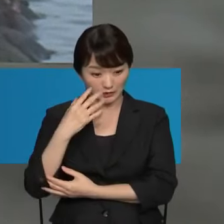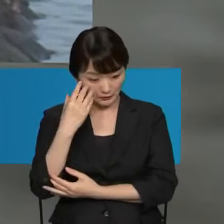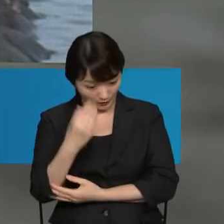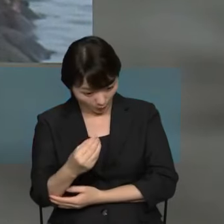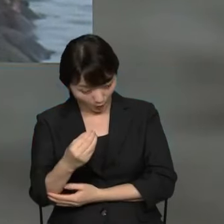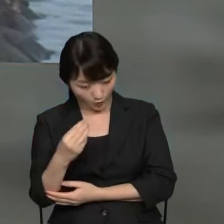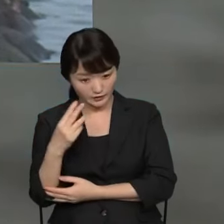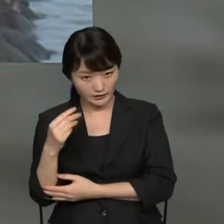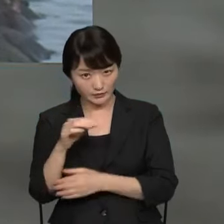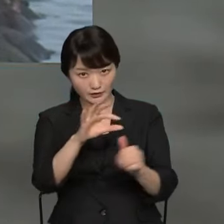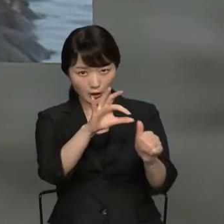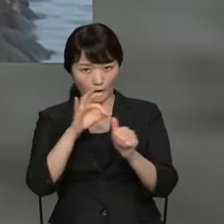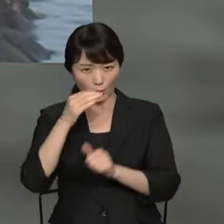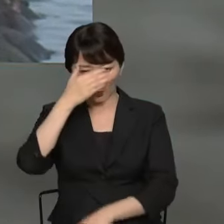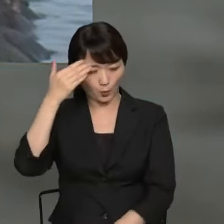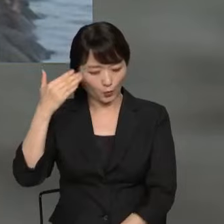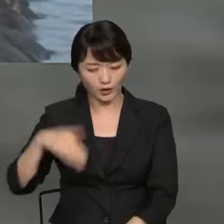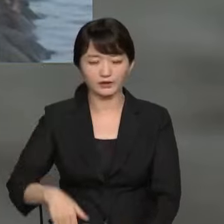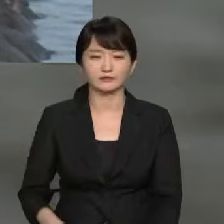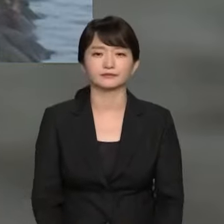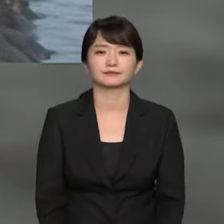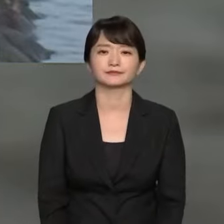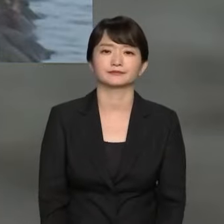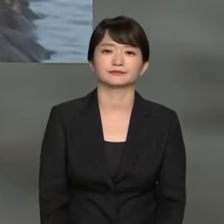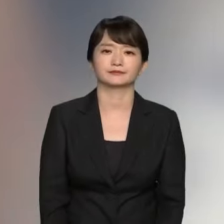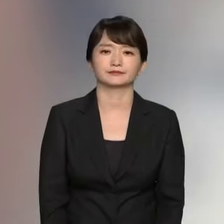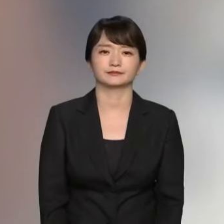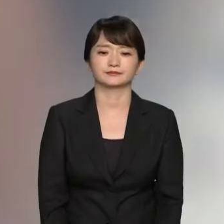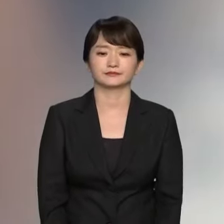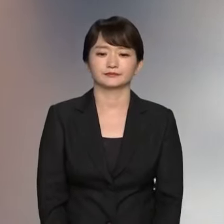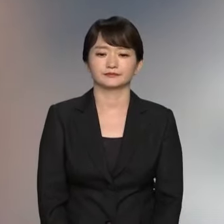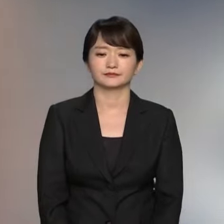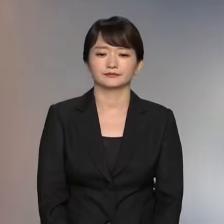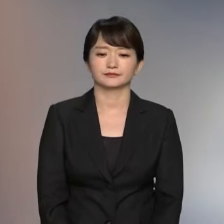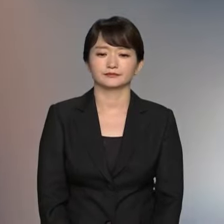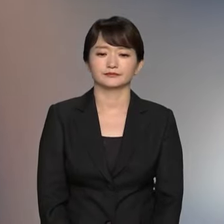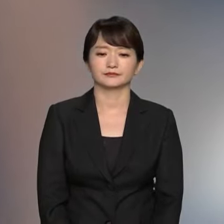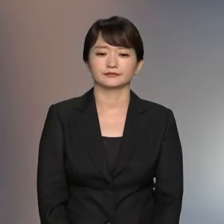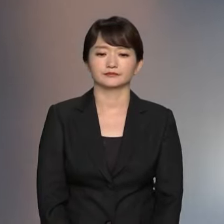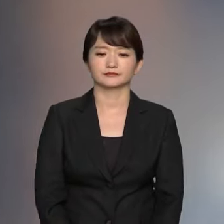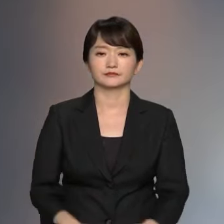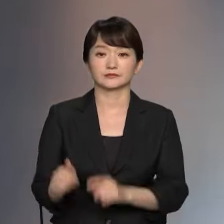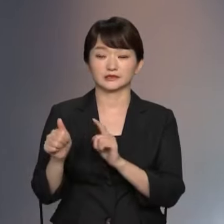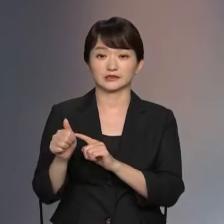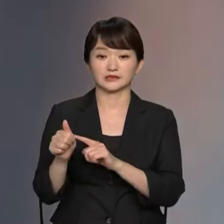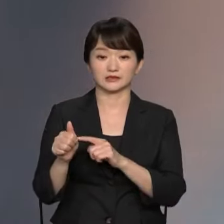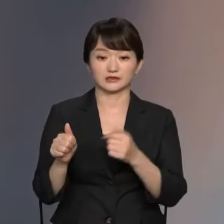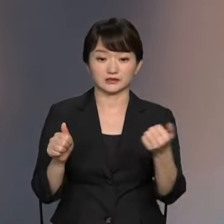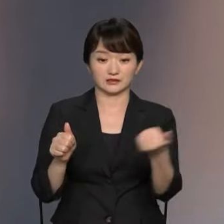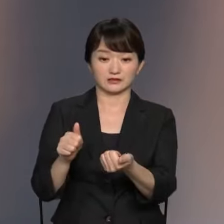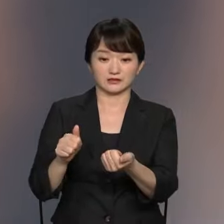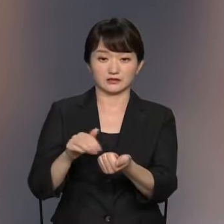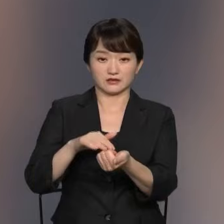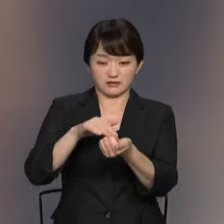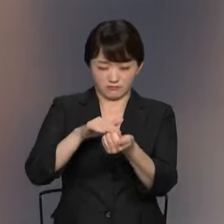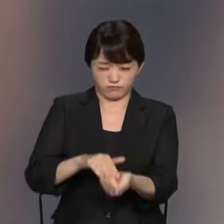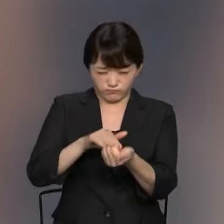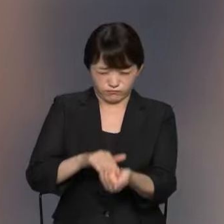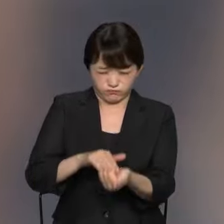살렸습니다 사건 사고 소식 이세현 기자입니다 한 남성이 온 힘을 다해 심폐소생